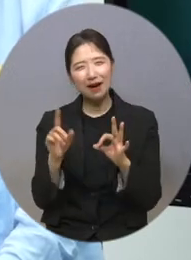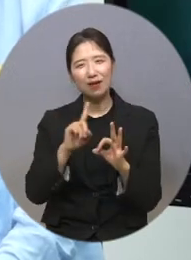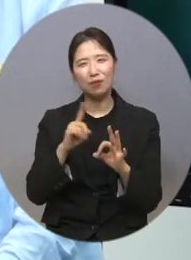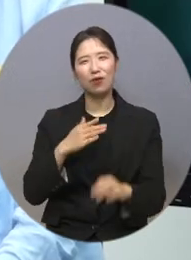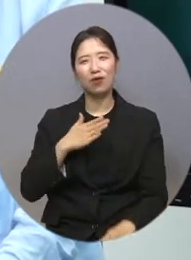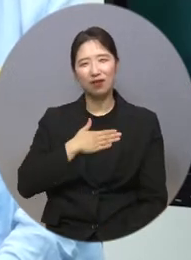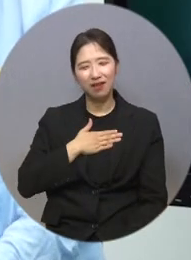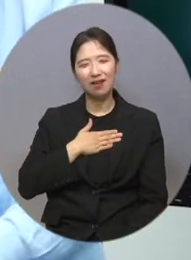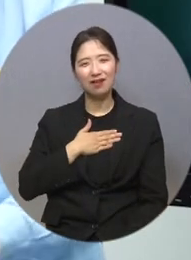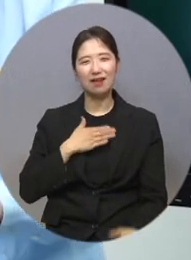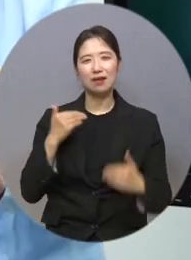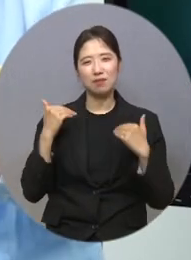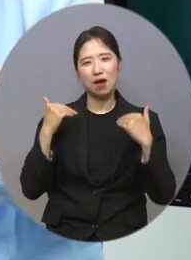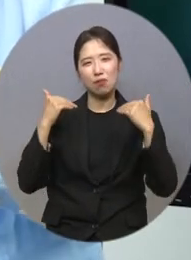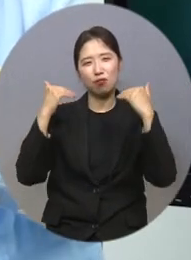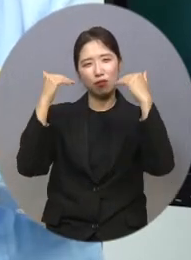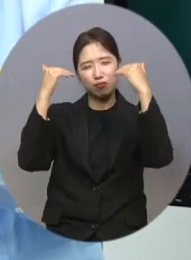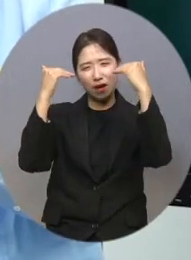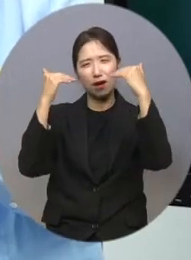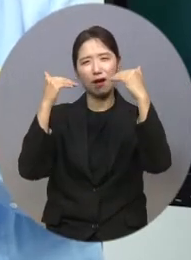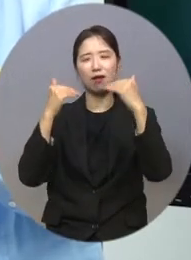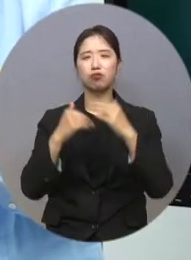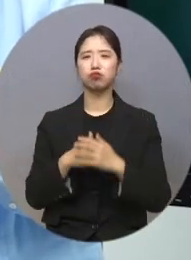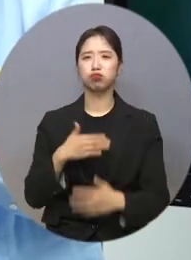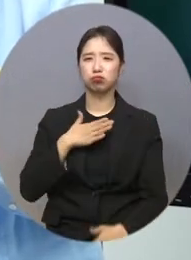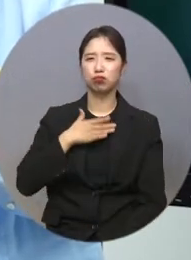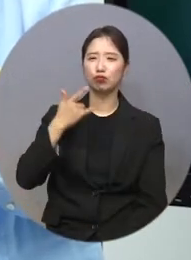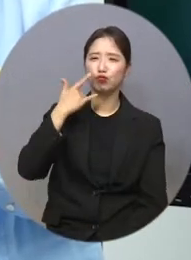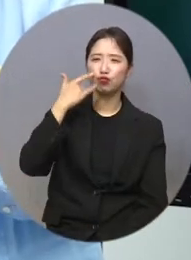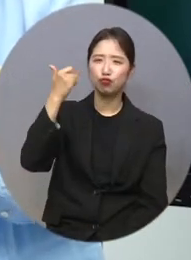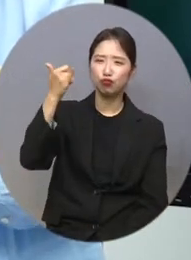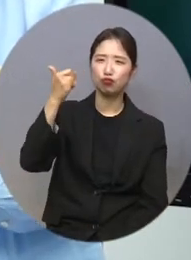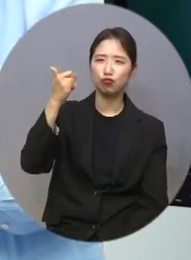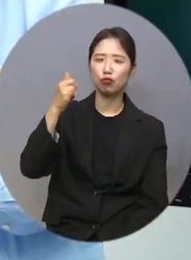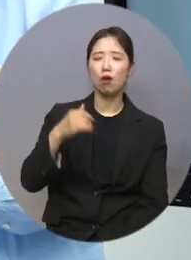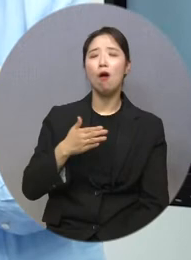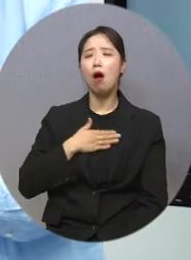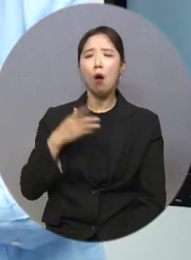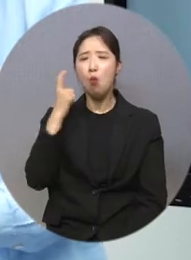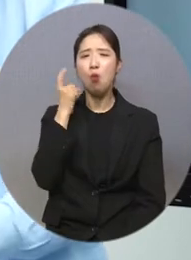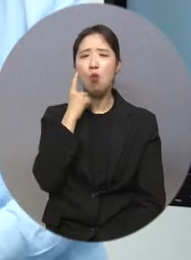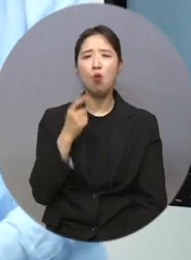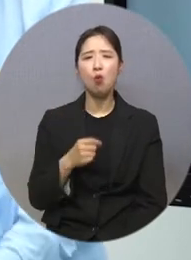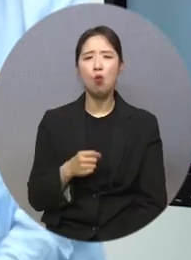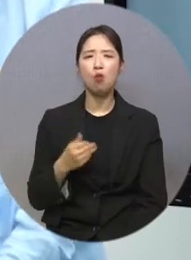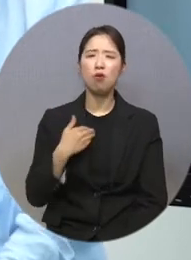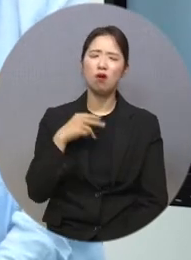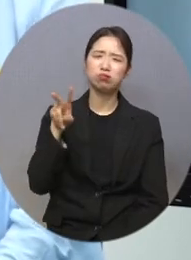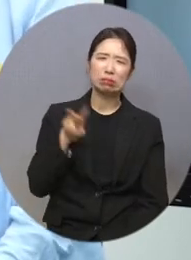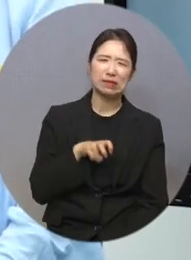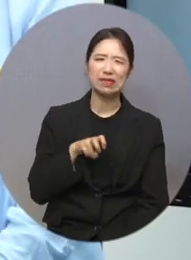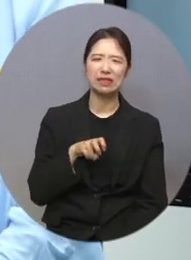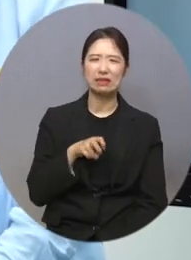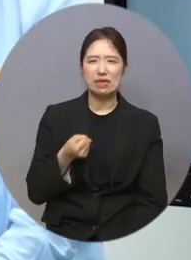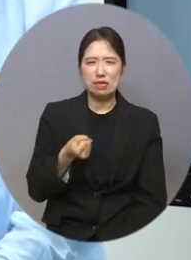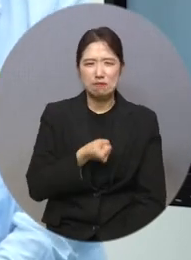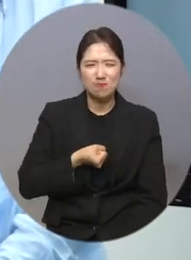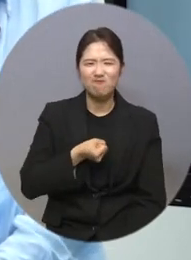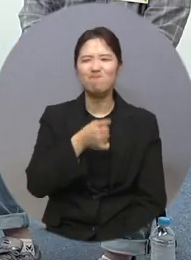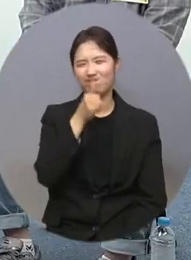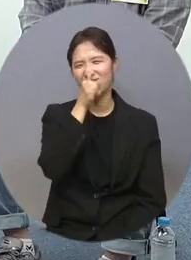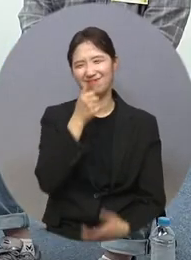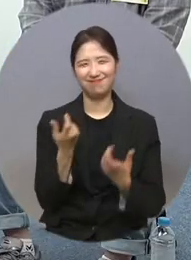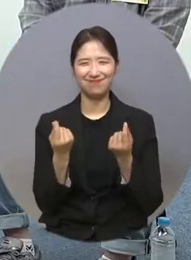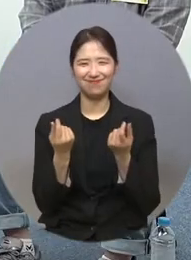이제 자라면서 점점 부모님, 나는 왜 이래야 돼? 이런 원망으로 더 많이 자랐던 것